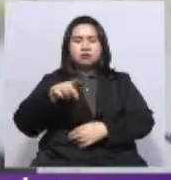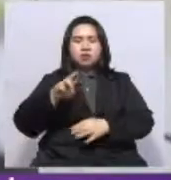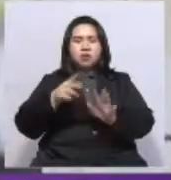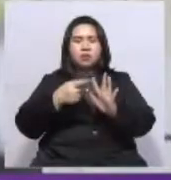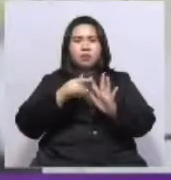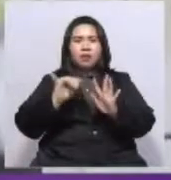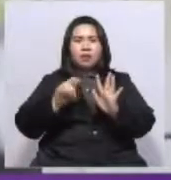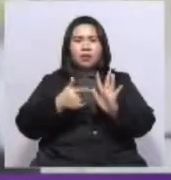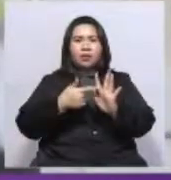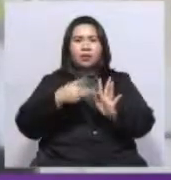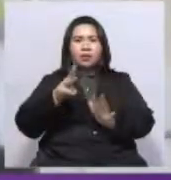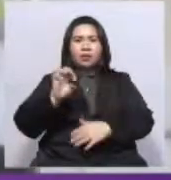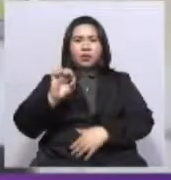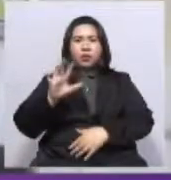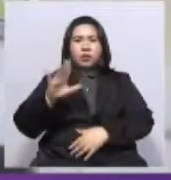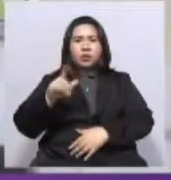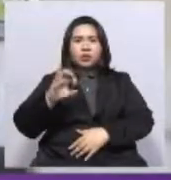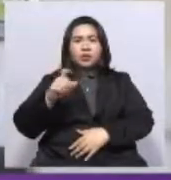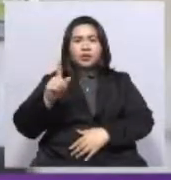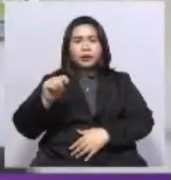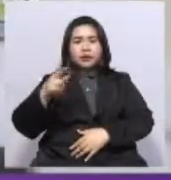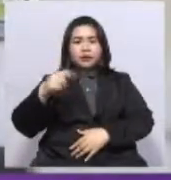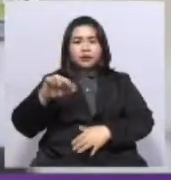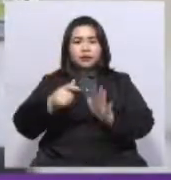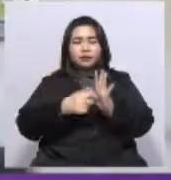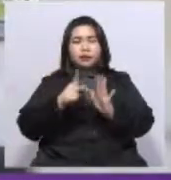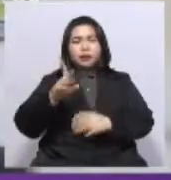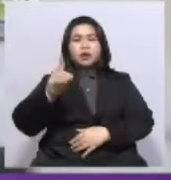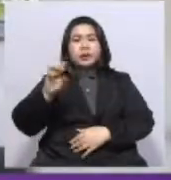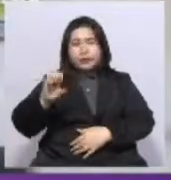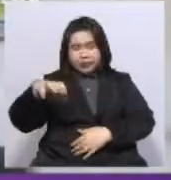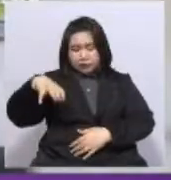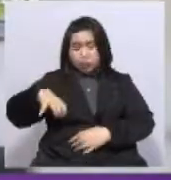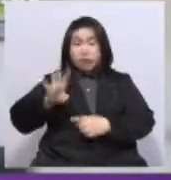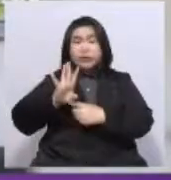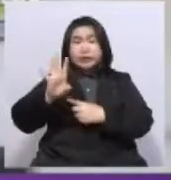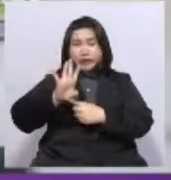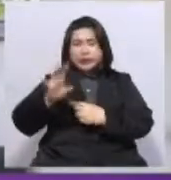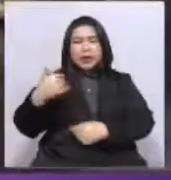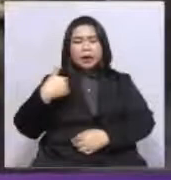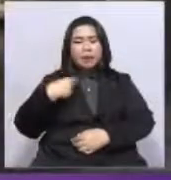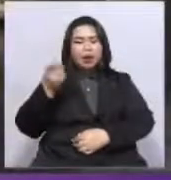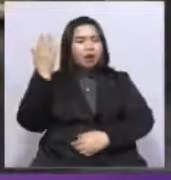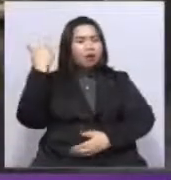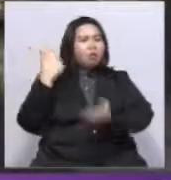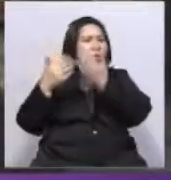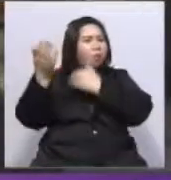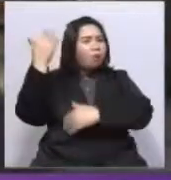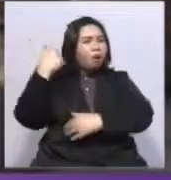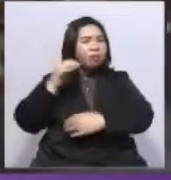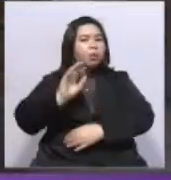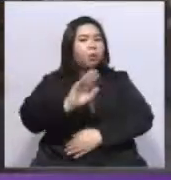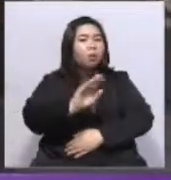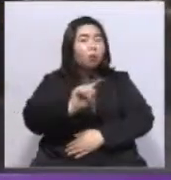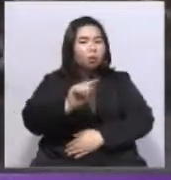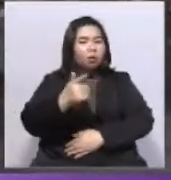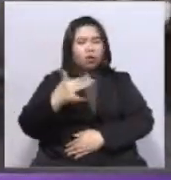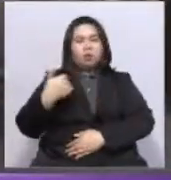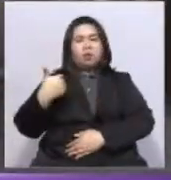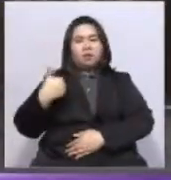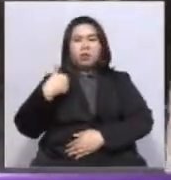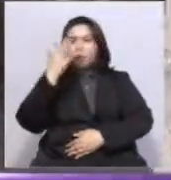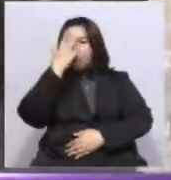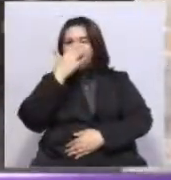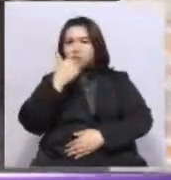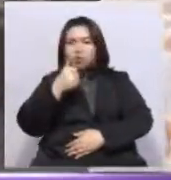วังสารัตนเขตประเทศราชที่หมู่4บ้านดาโต๊ะนอกจากเรื่องราวประวัติศาสตร์ชวนศึกษาแล้วความสวยงาม